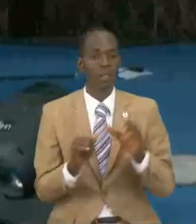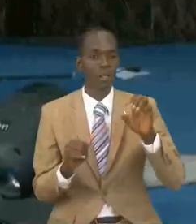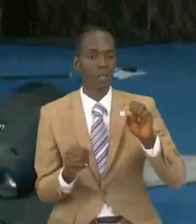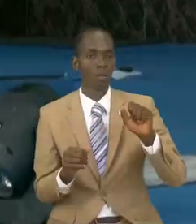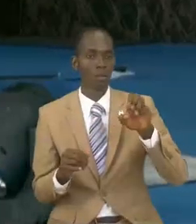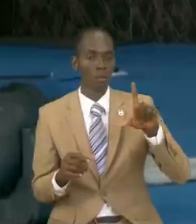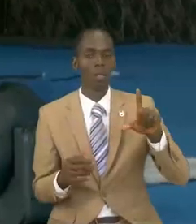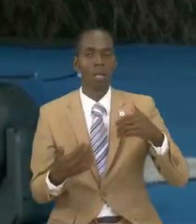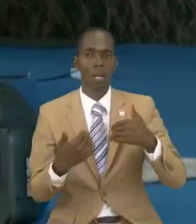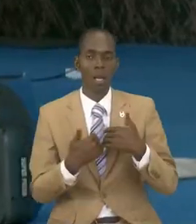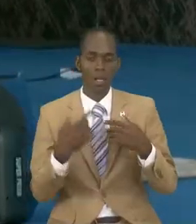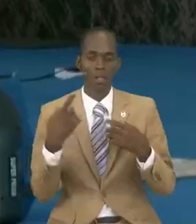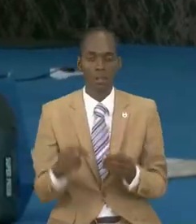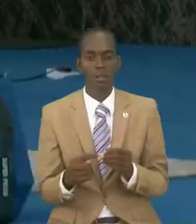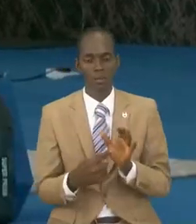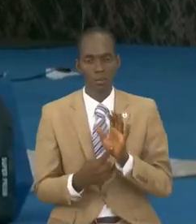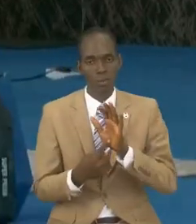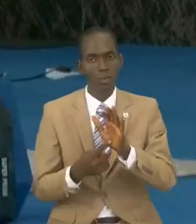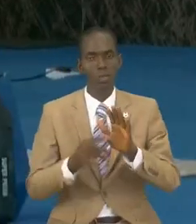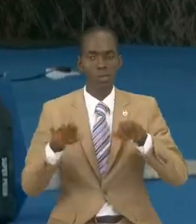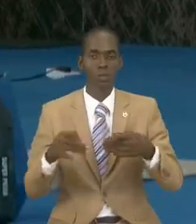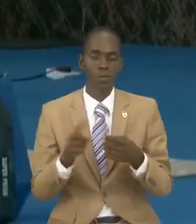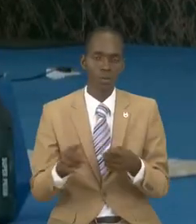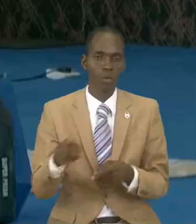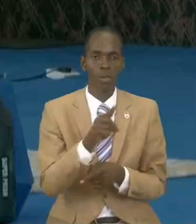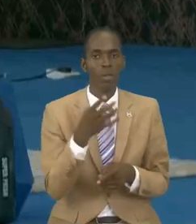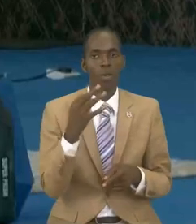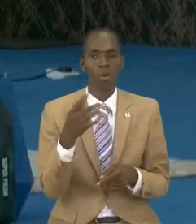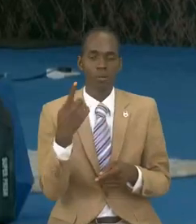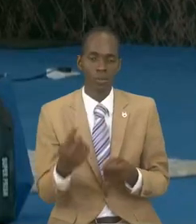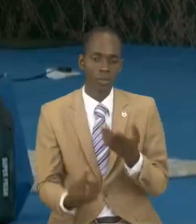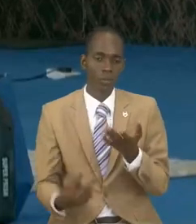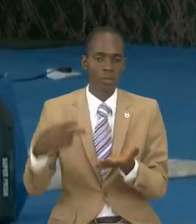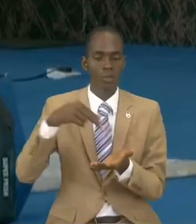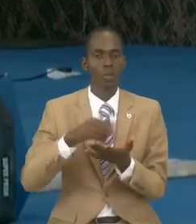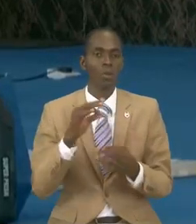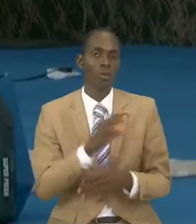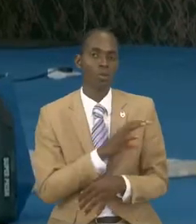leur a été donnée au sujet de la résurrection de Christ.